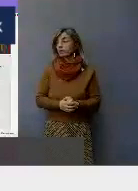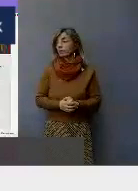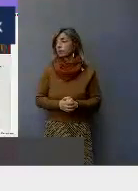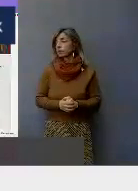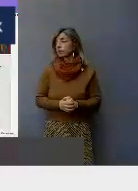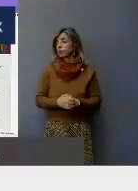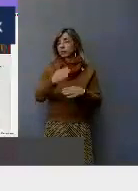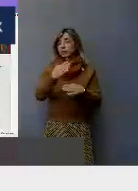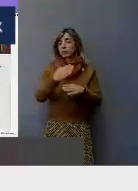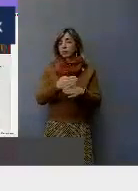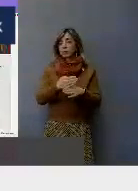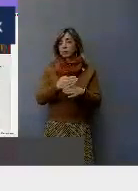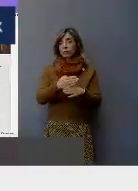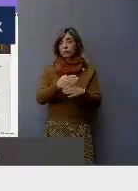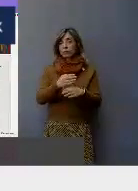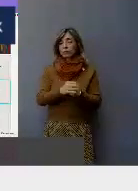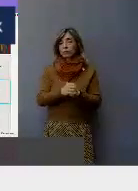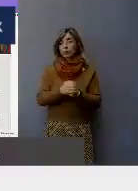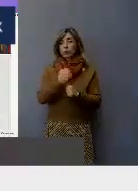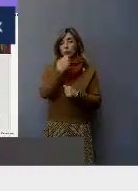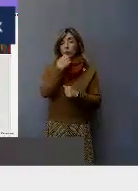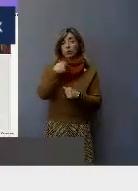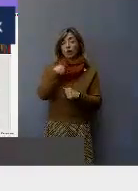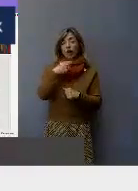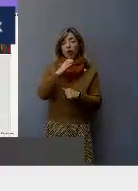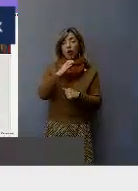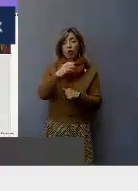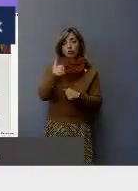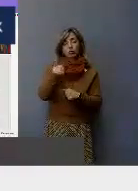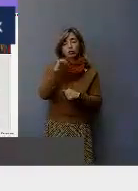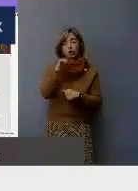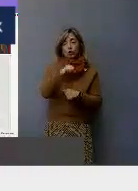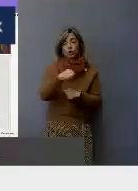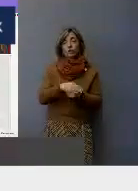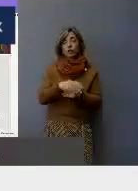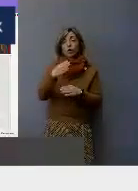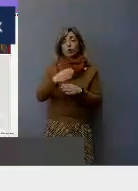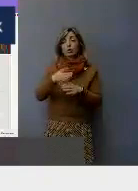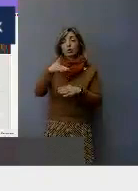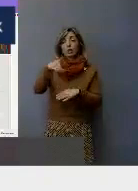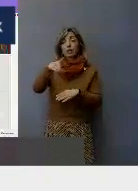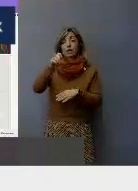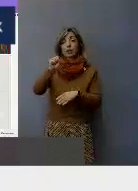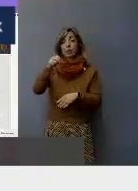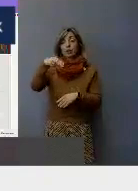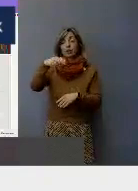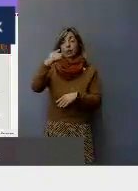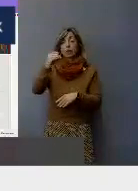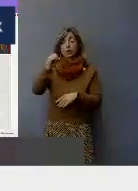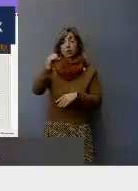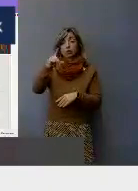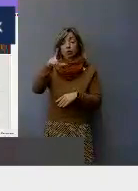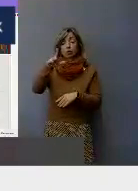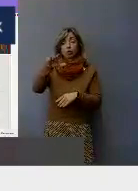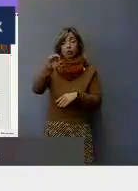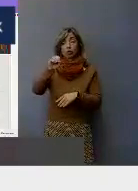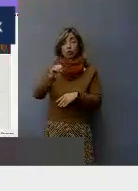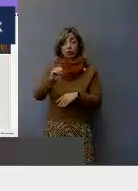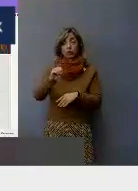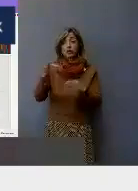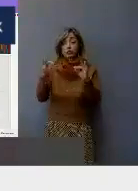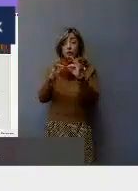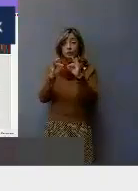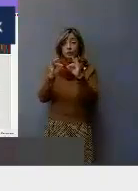presidente sono corso in contrario grazie consigliere pandolfo prevale